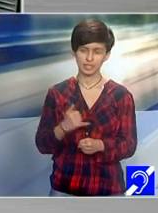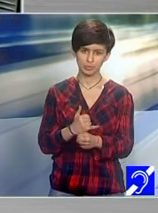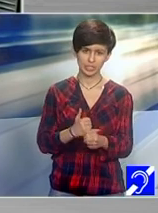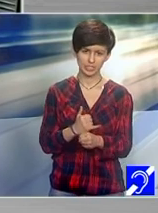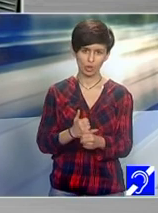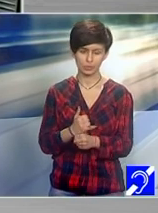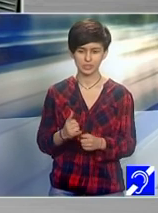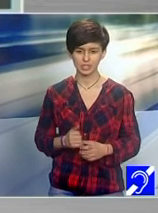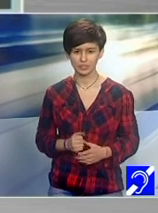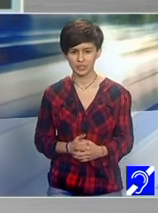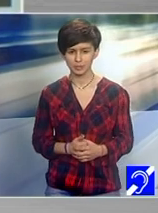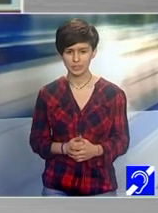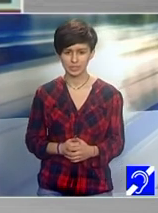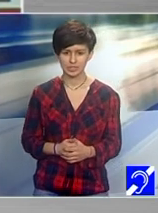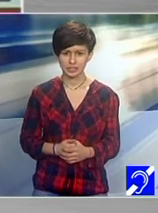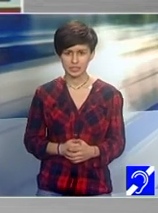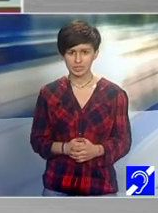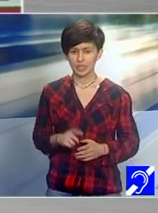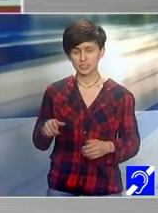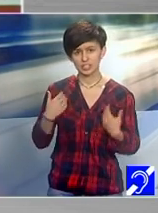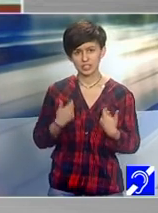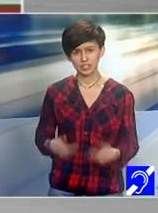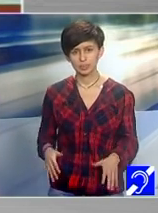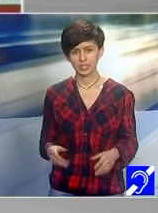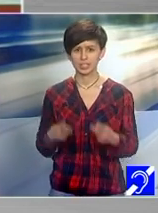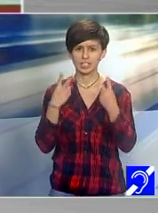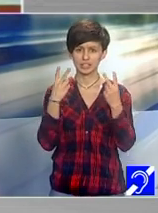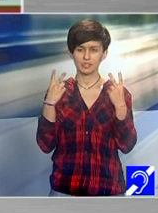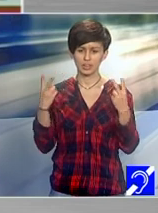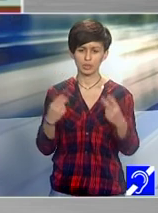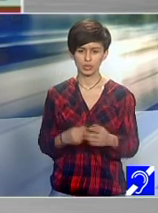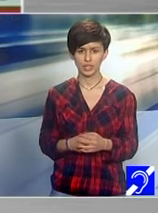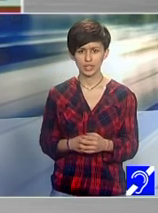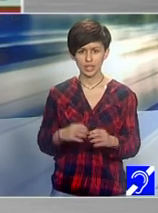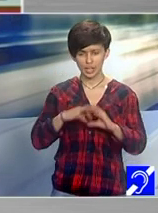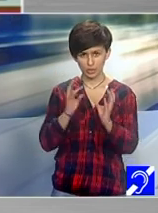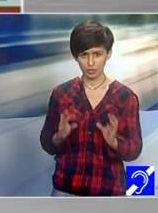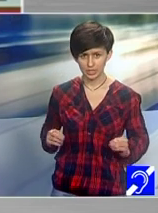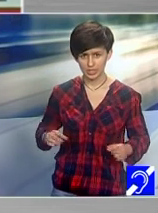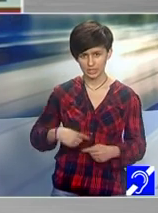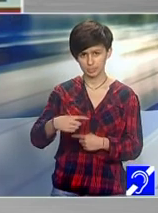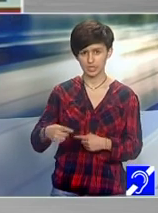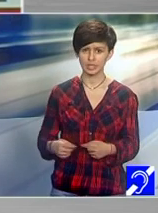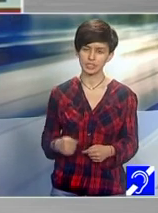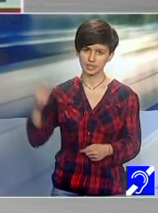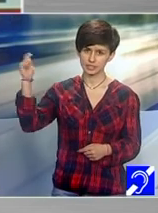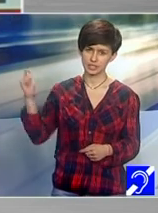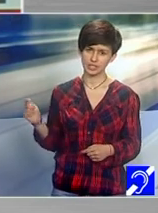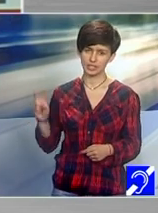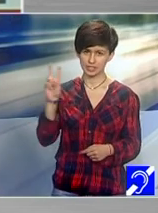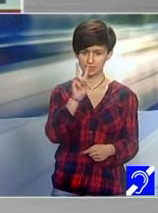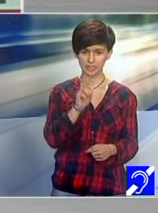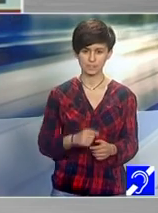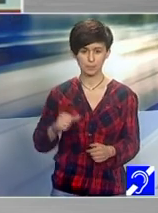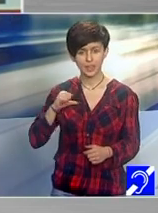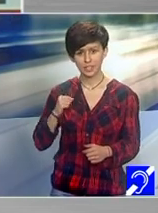scurgerea asta de valori din România spre țările din vest. Tinerii care au potențial foarte mult, se gândesc să